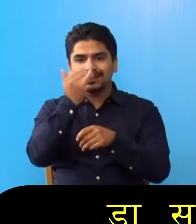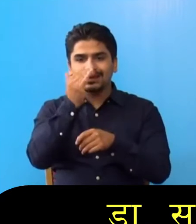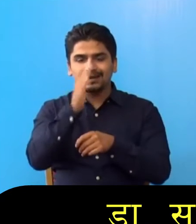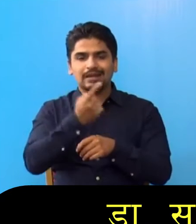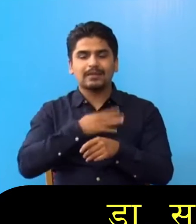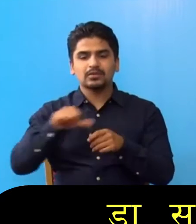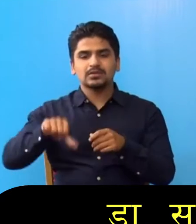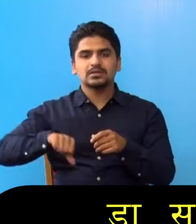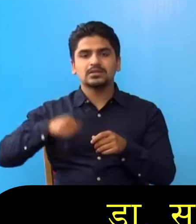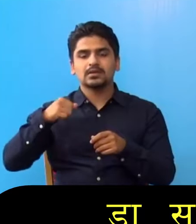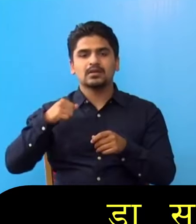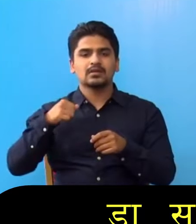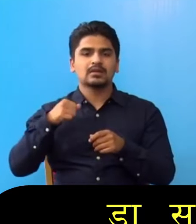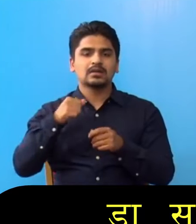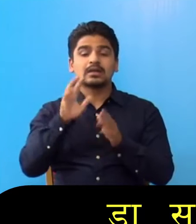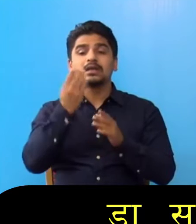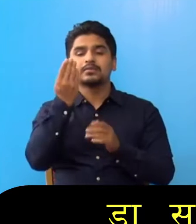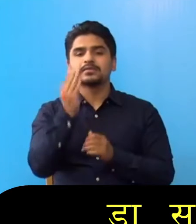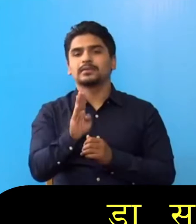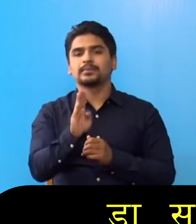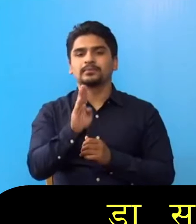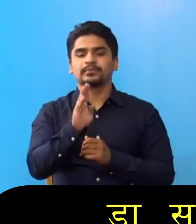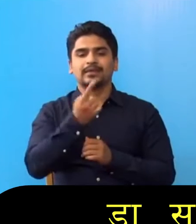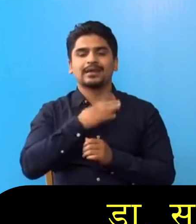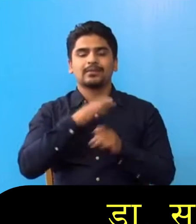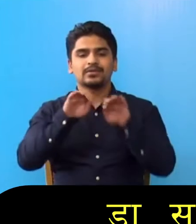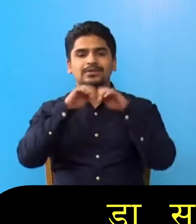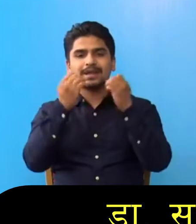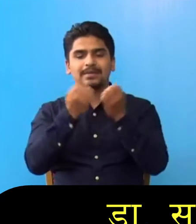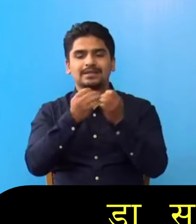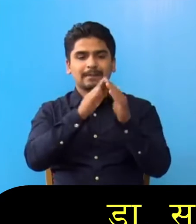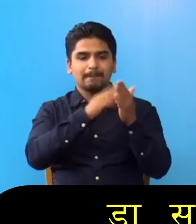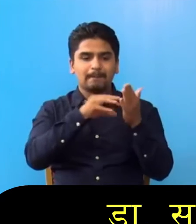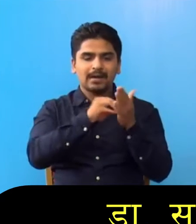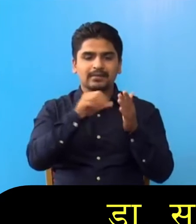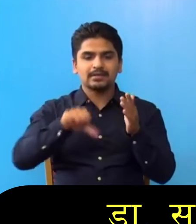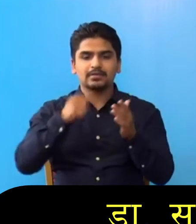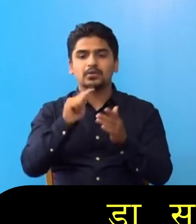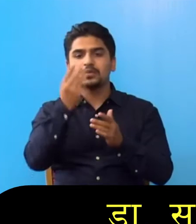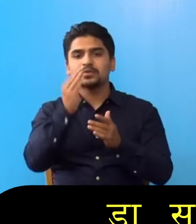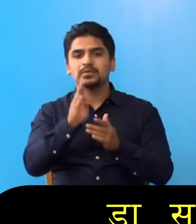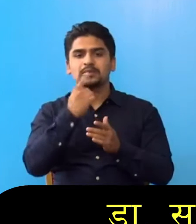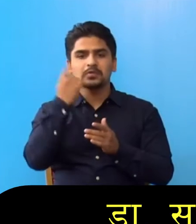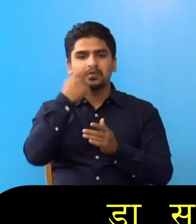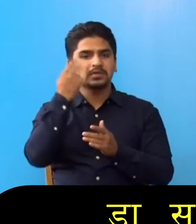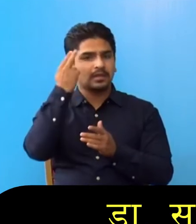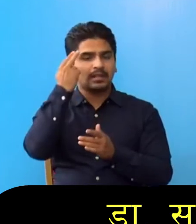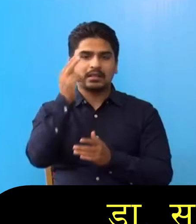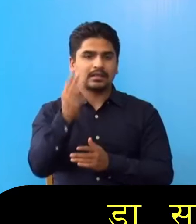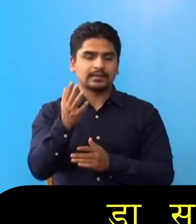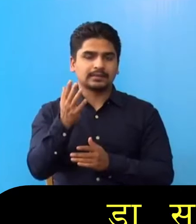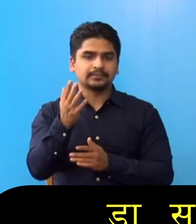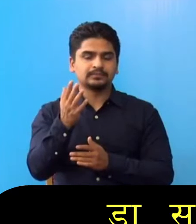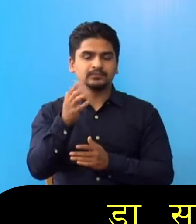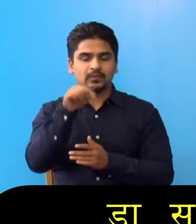ॹज के उनसक्षा बनने कुरा हमी कसले पनी थारना हुएको